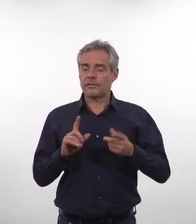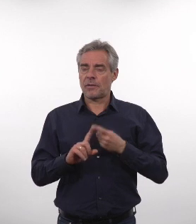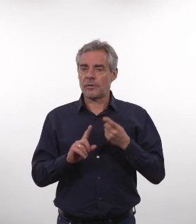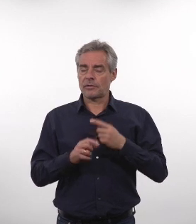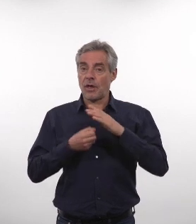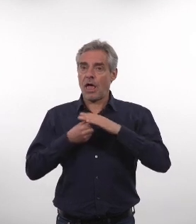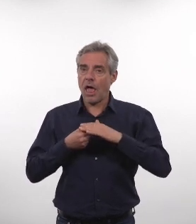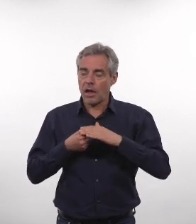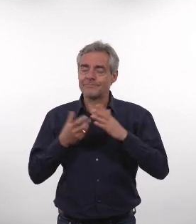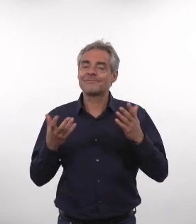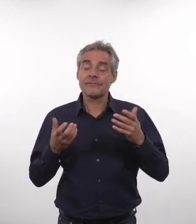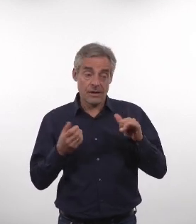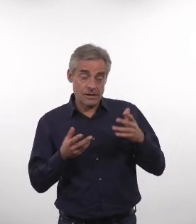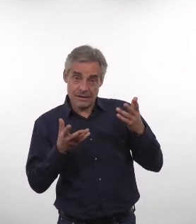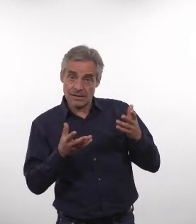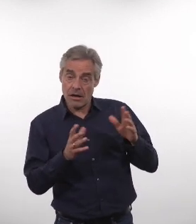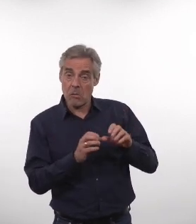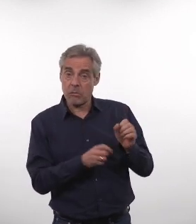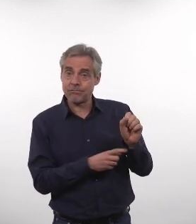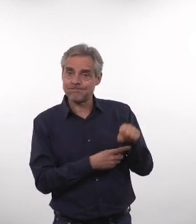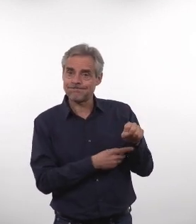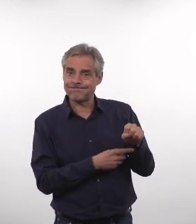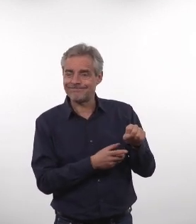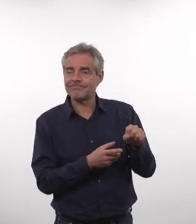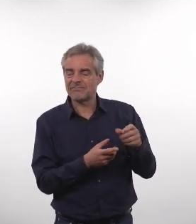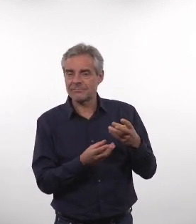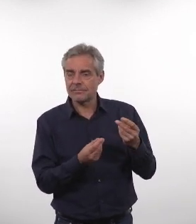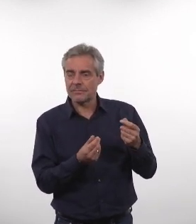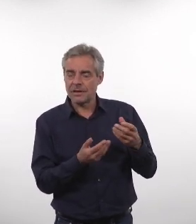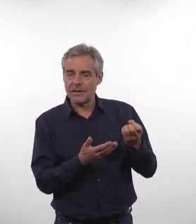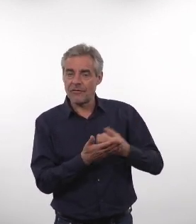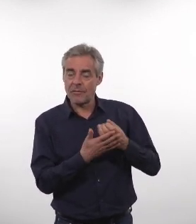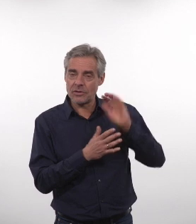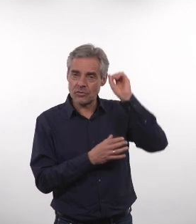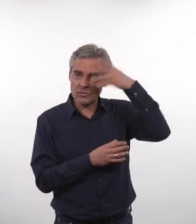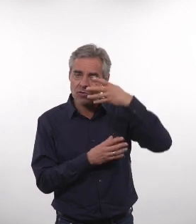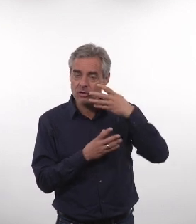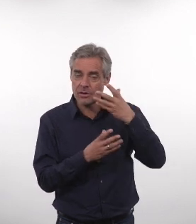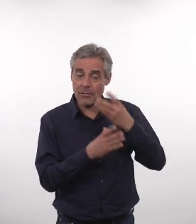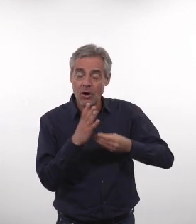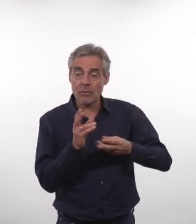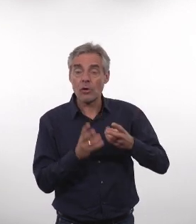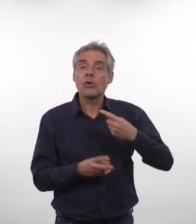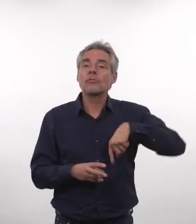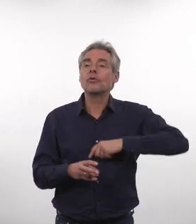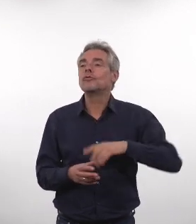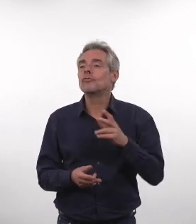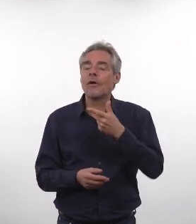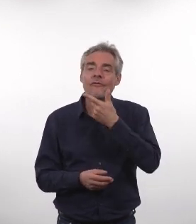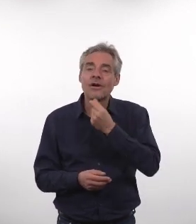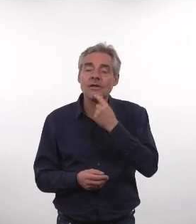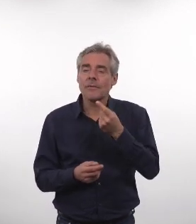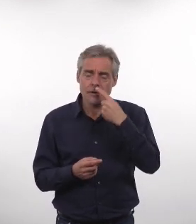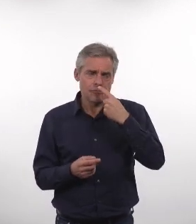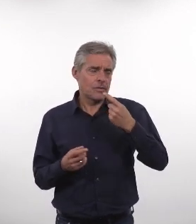prédominante. Et donc, si on ne tient pas en compte ces informations sensorielles, pour nous quelque chose qui pourrait paraître anodin, comme par exemple